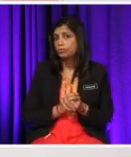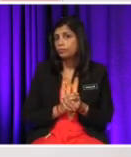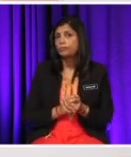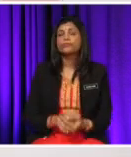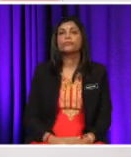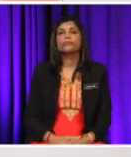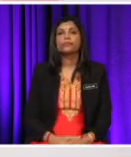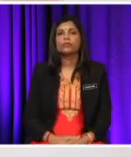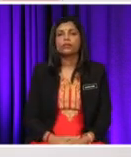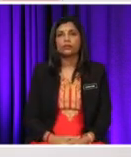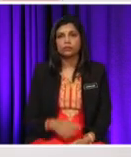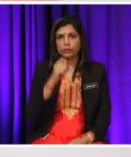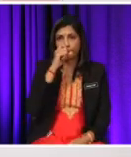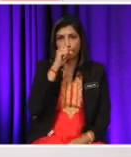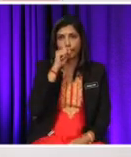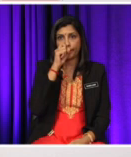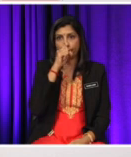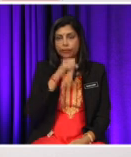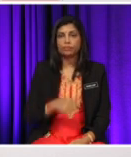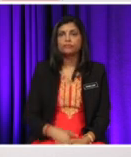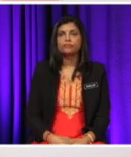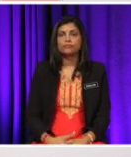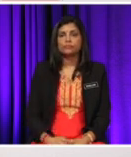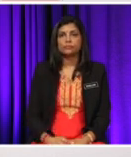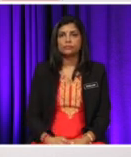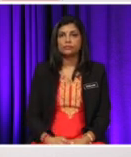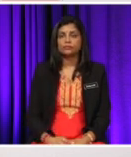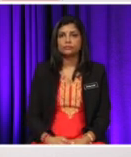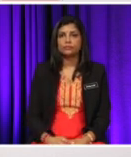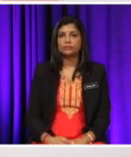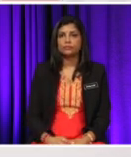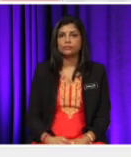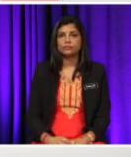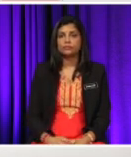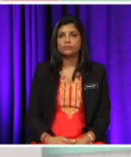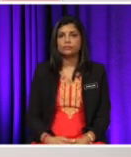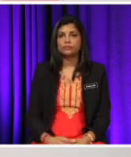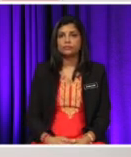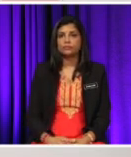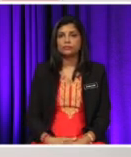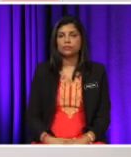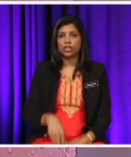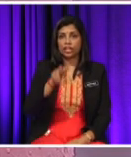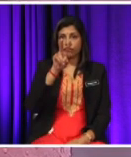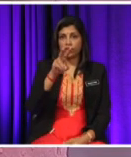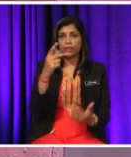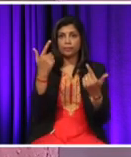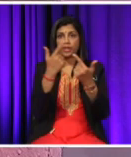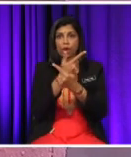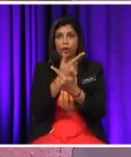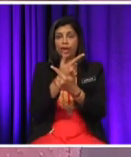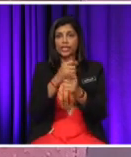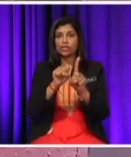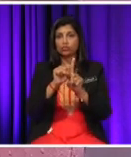jadi kita tengok ke sini geografi kita adalah V melawan Tita gajah spesies kita unik ini